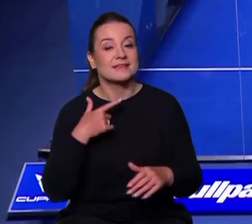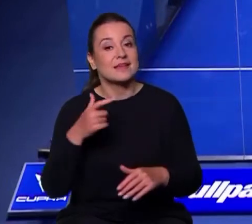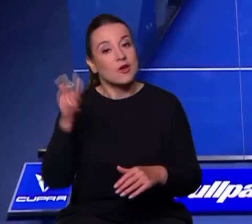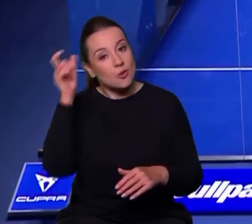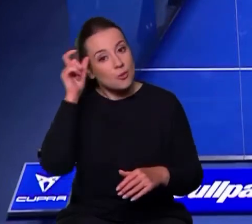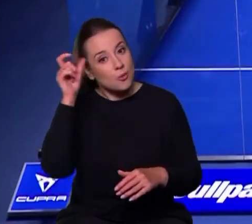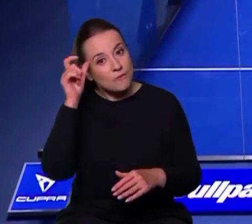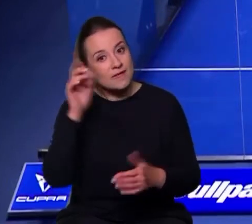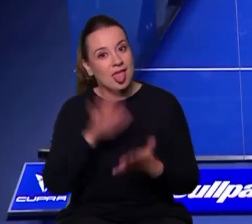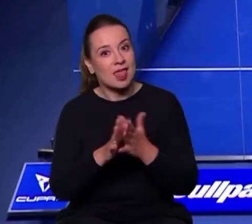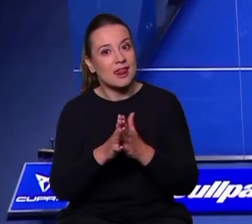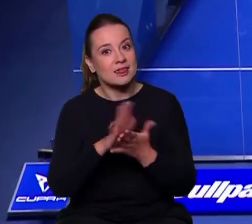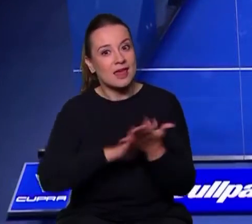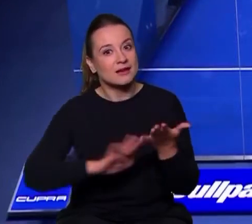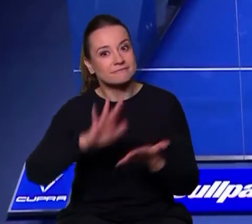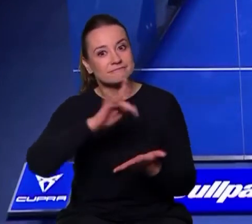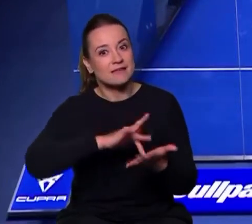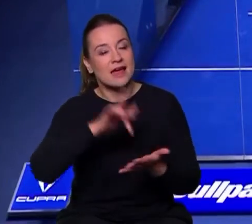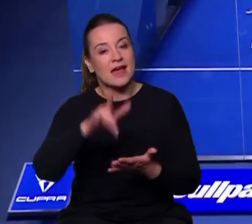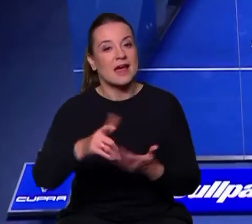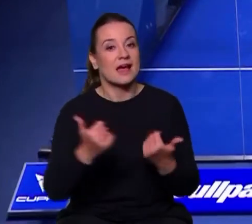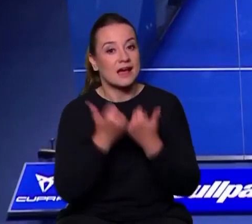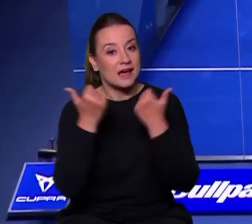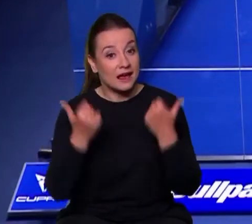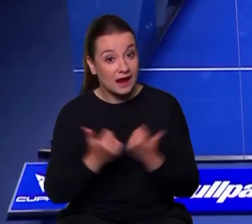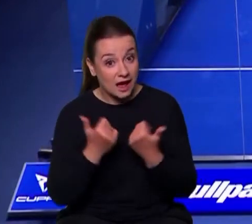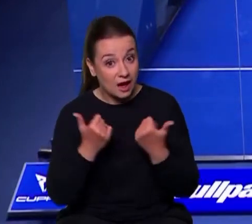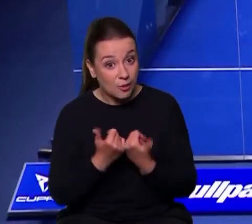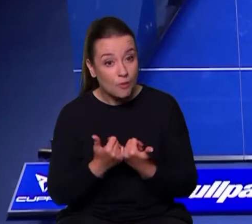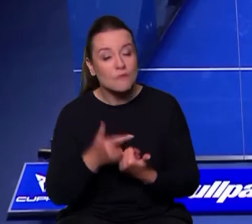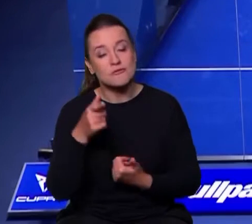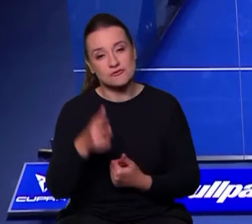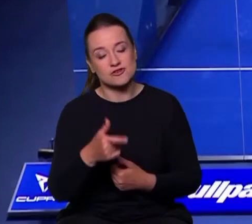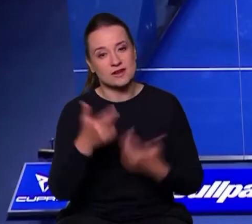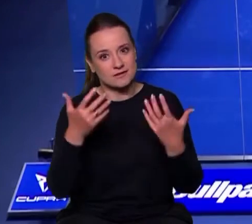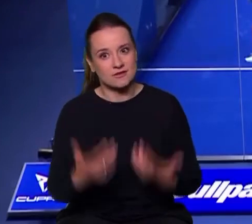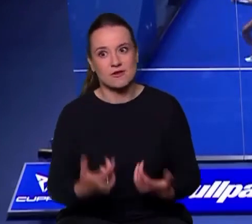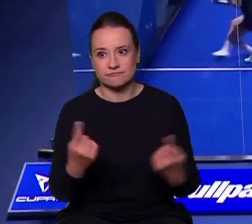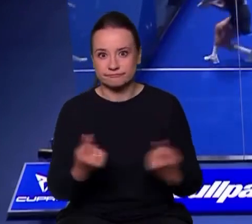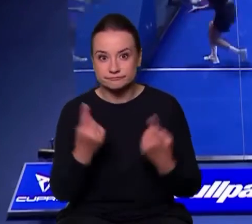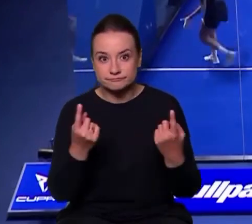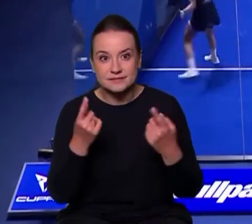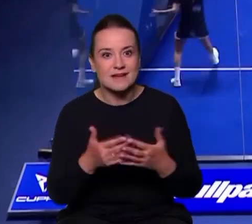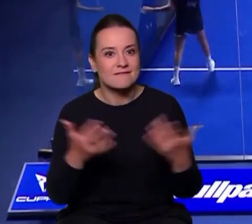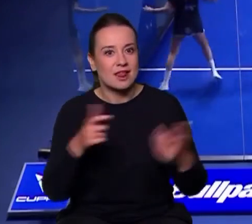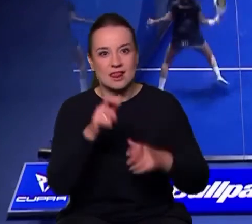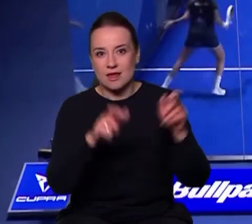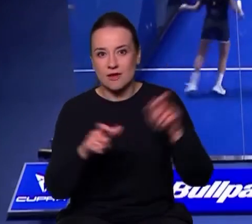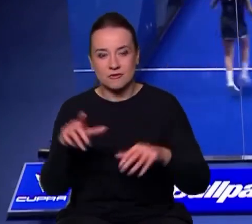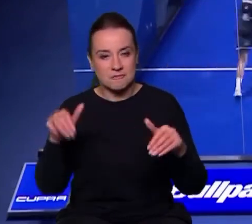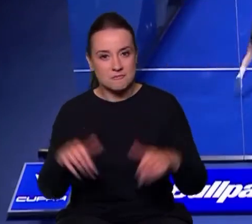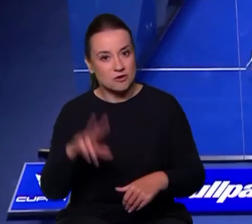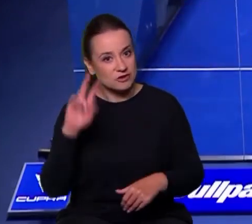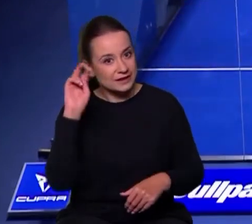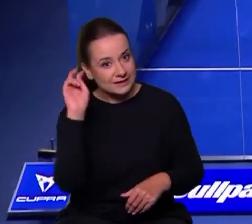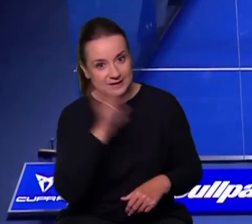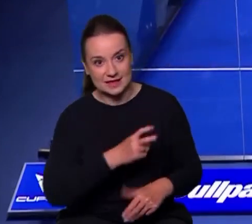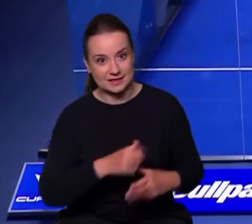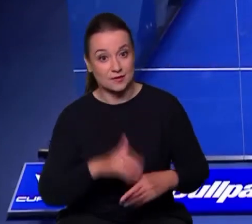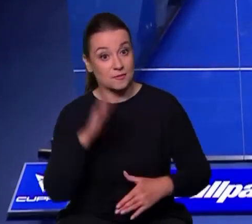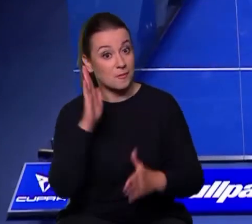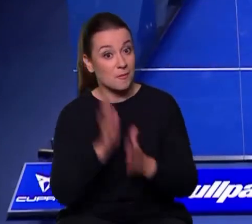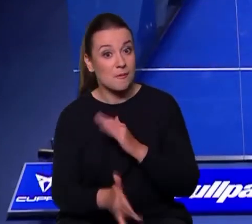wiele mówi o tym, że przedstawiciele tej dyscypliny chcą ją rozpromować, a myślę, że też wielu kibiców może zainteresować pod takim kątem po